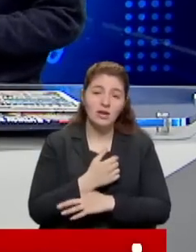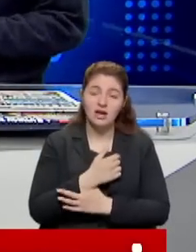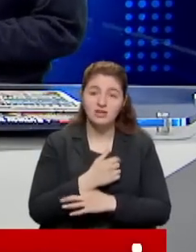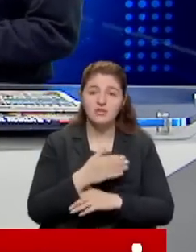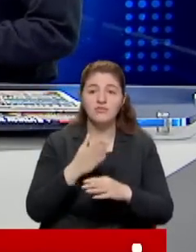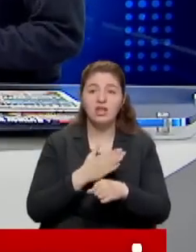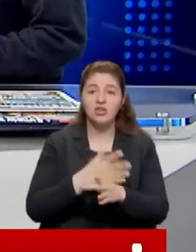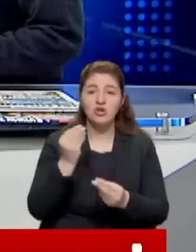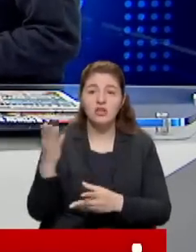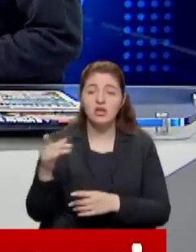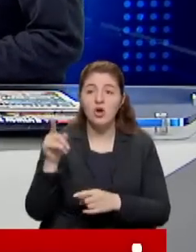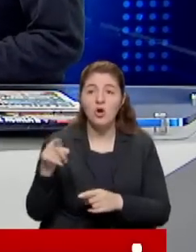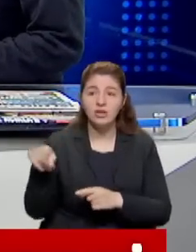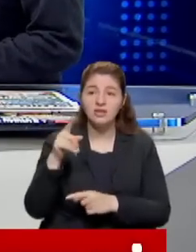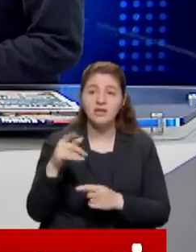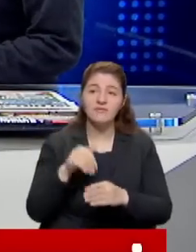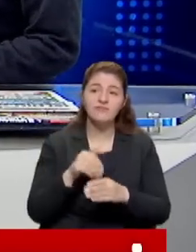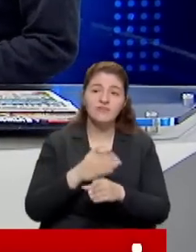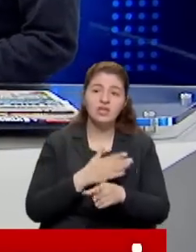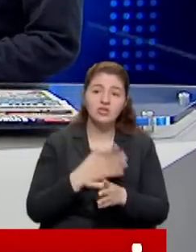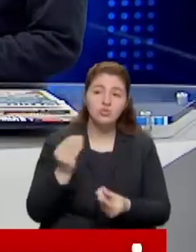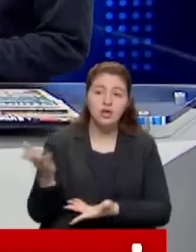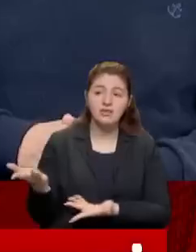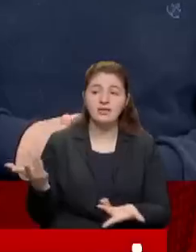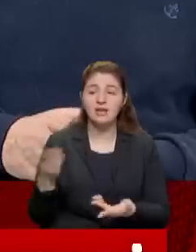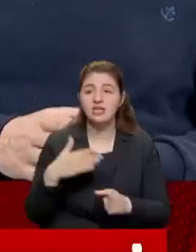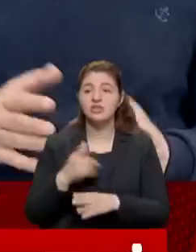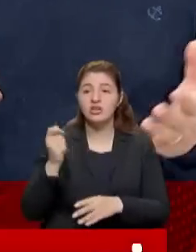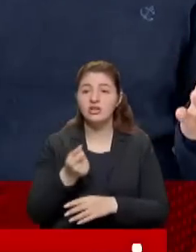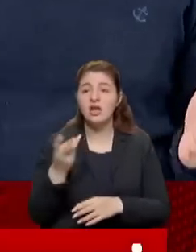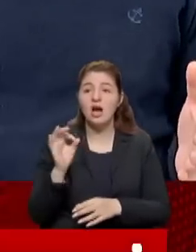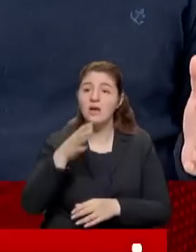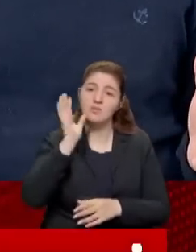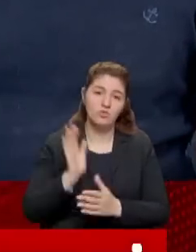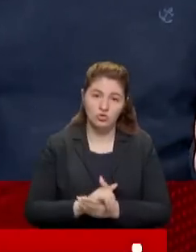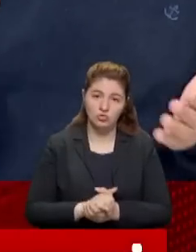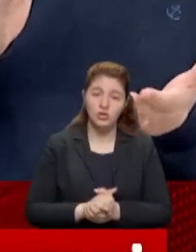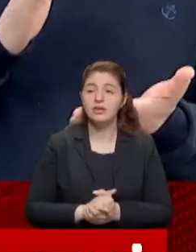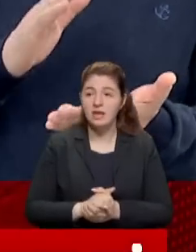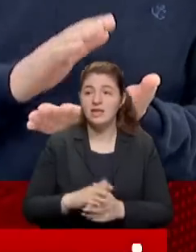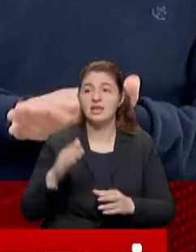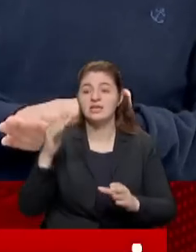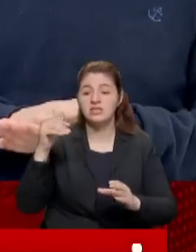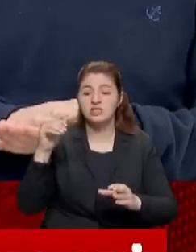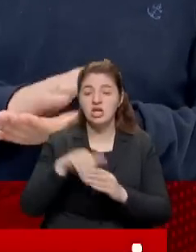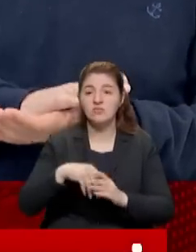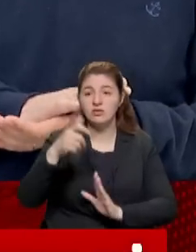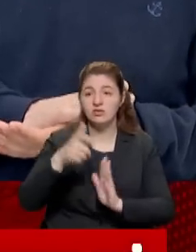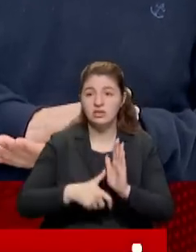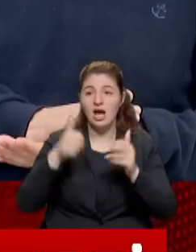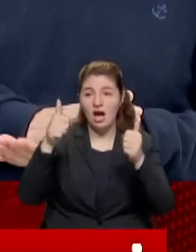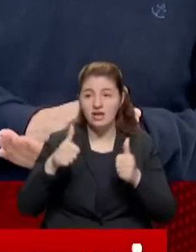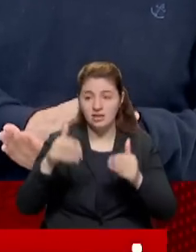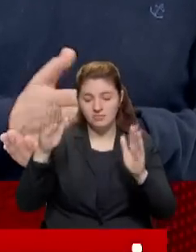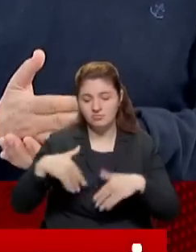olmuş olanları, buradakiler de vatandaş olanlar. Şimdi gerçek sayıyı hala bilmiyoruz. Yani seçmen kütükleri askıdan